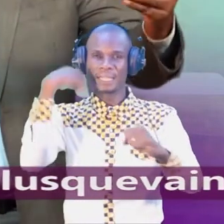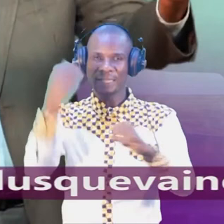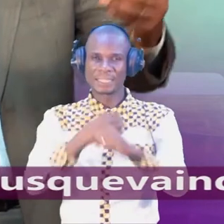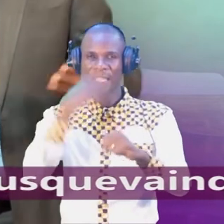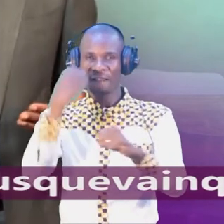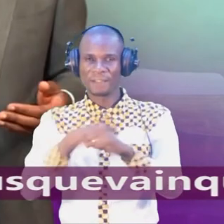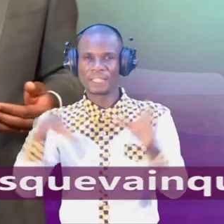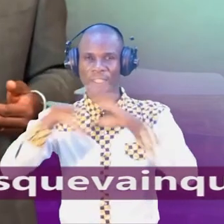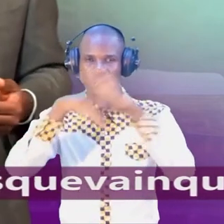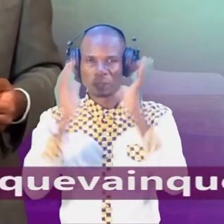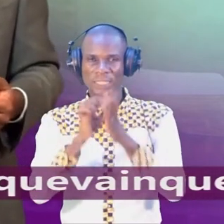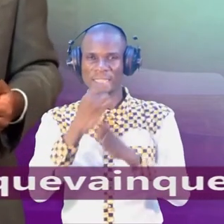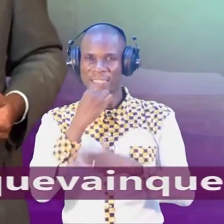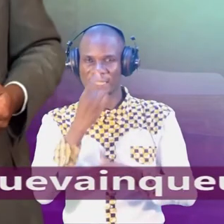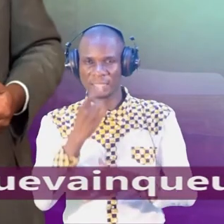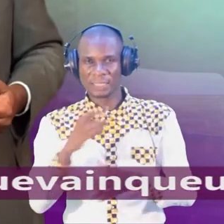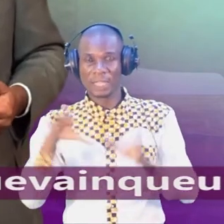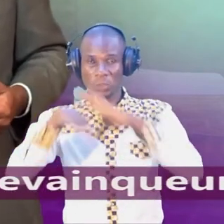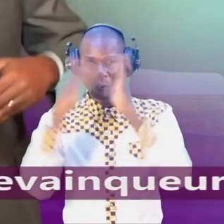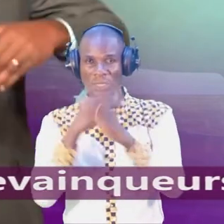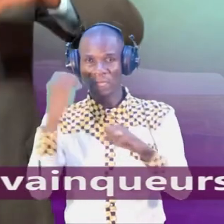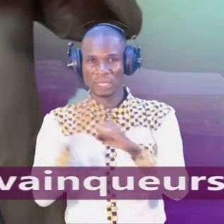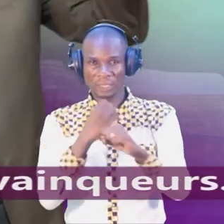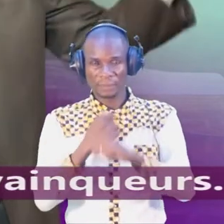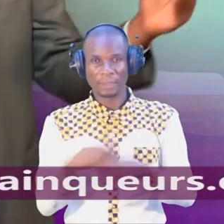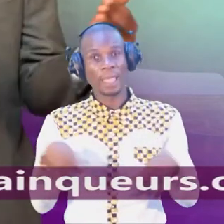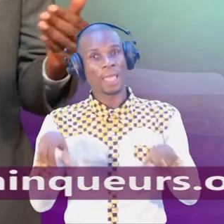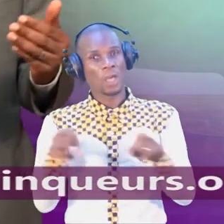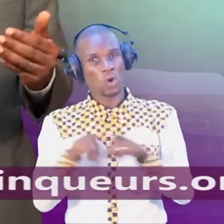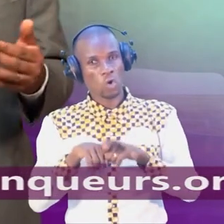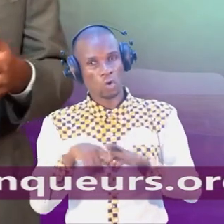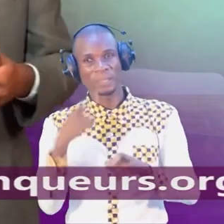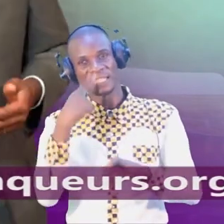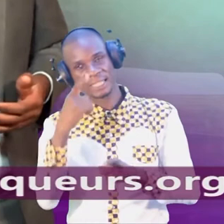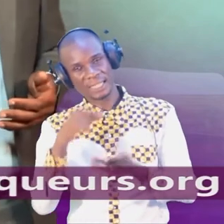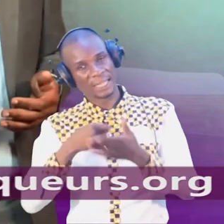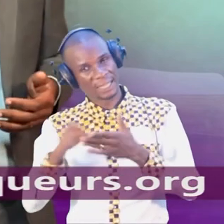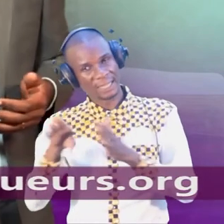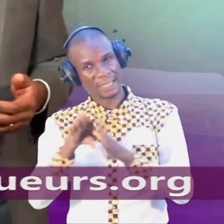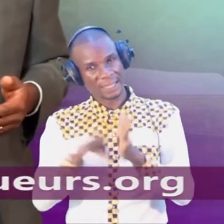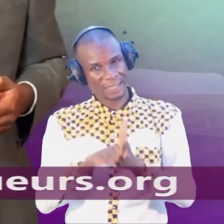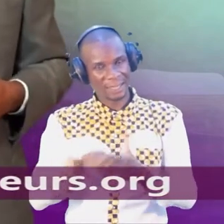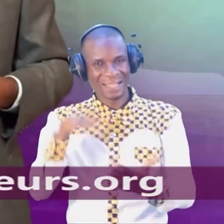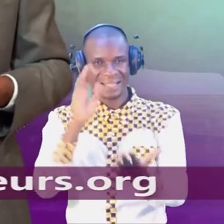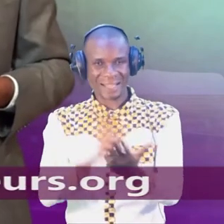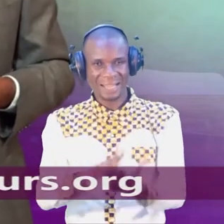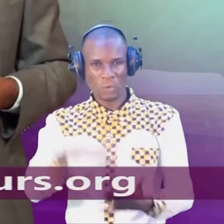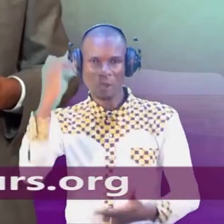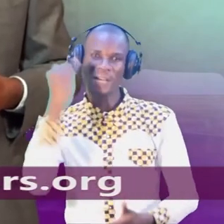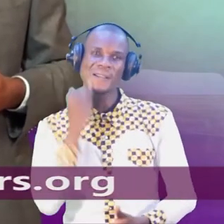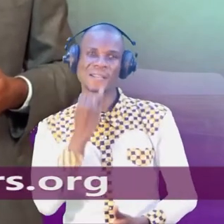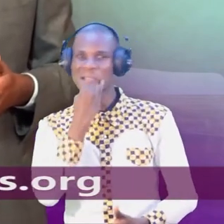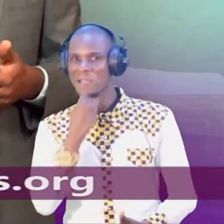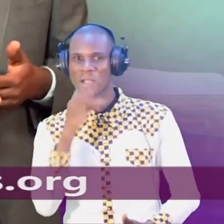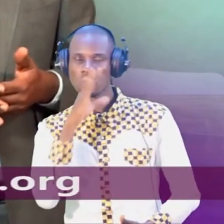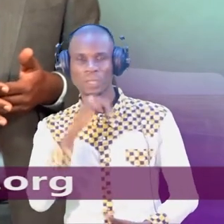Hii amri inatolewa na Mungu wa haki, Mungu wa ukweli. Anafanya mambo ya ukweli, mambo yote ni